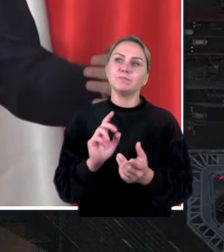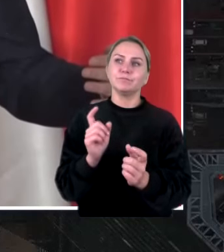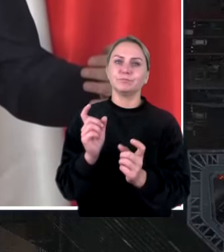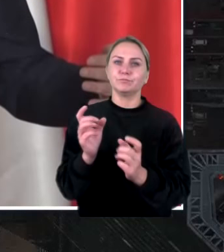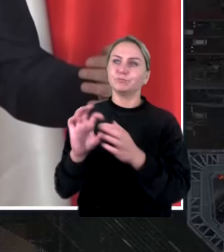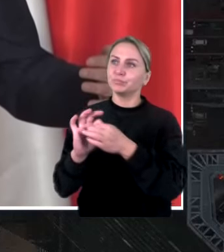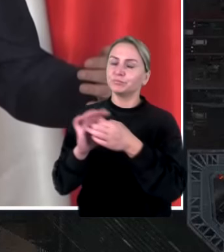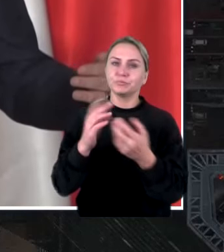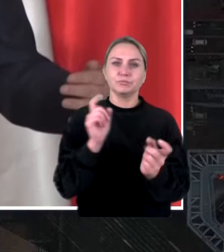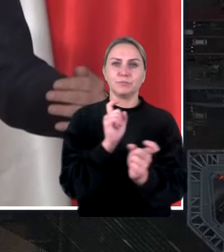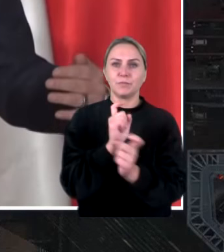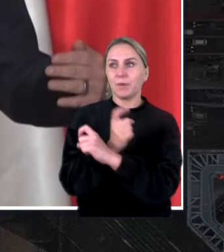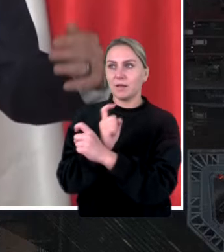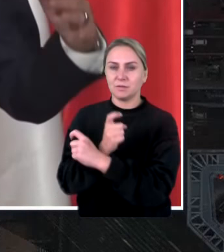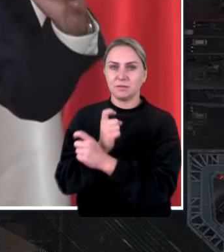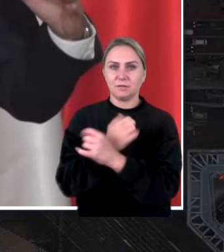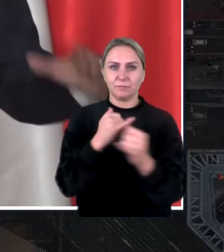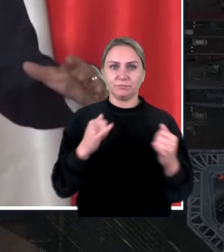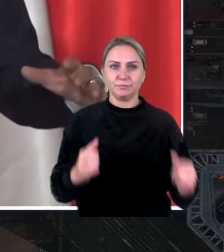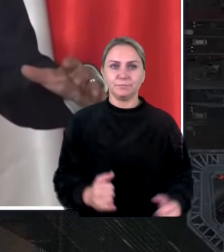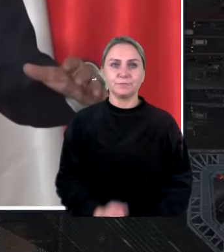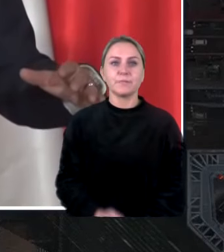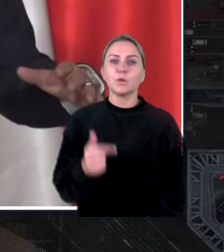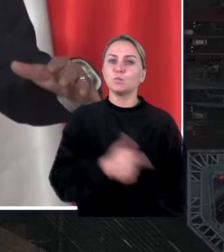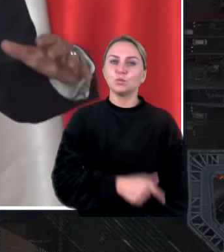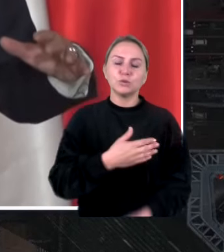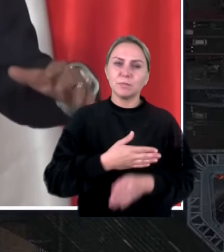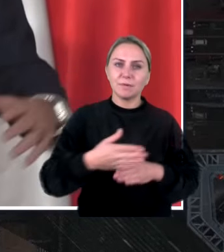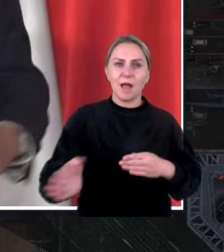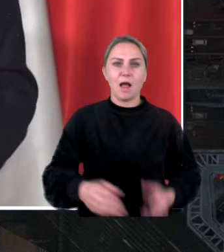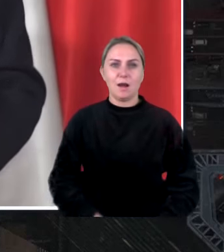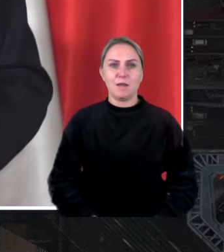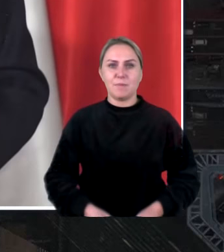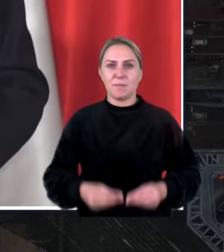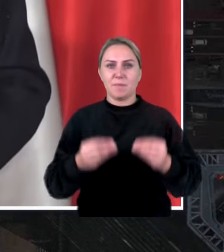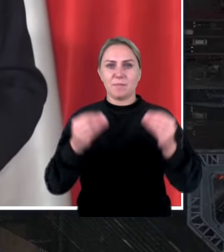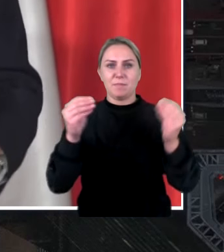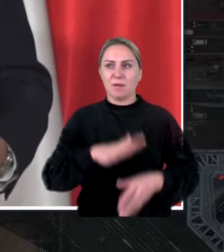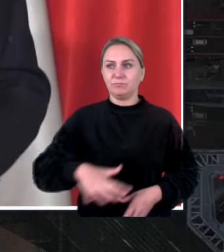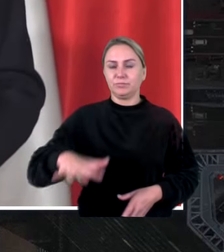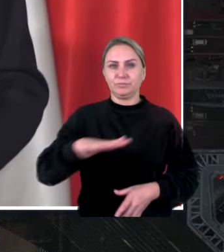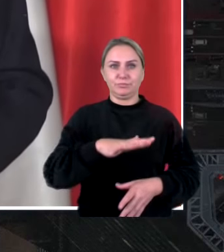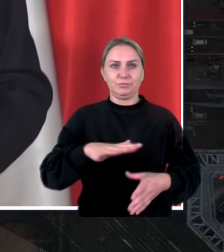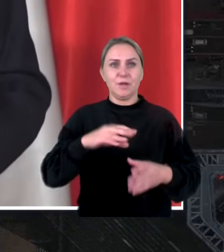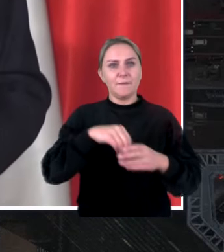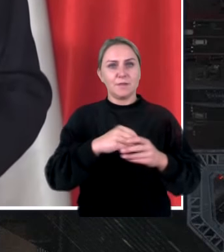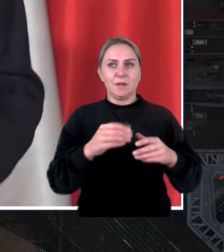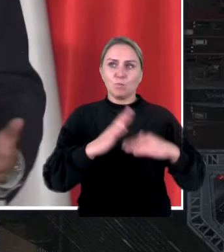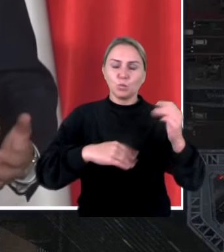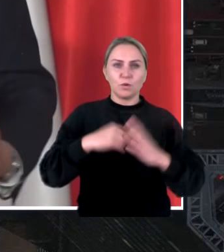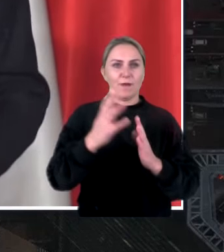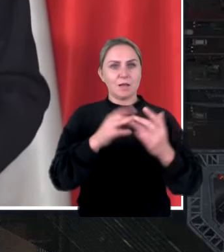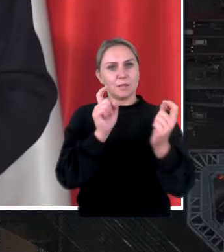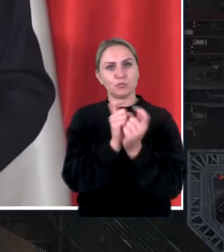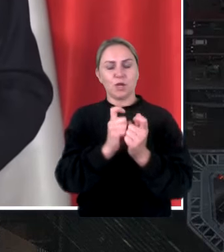jasne, że musimy dalej rozwijać tę infrastrukturę przeciwpowodziową,